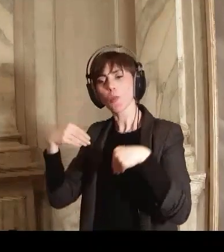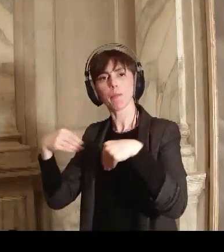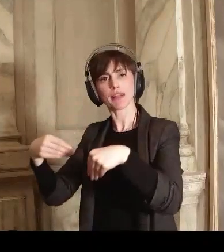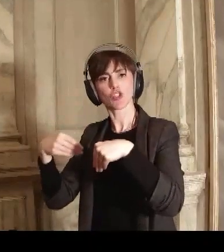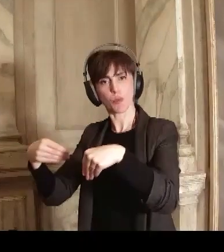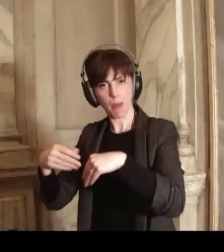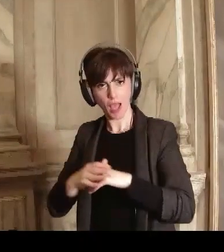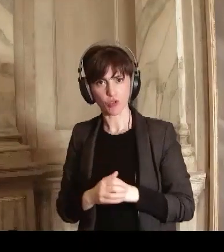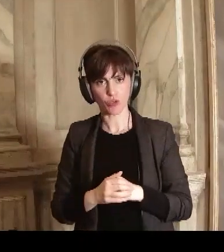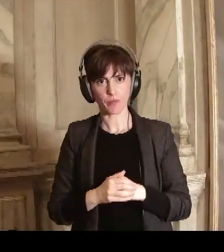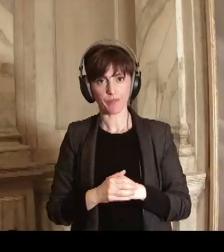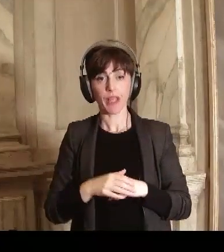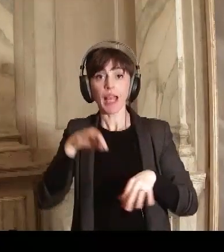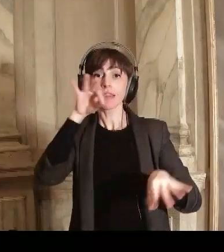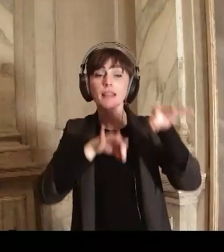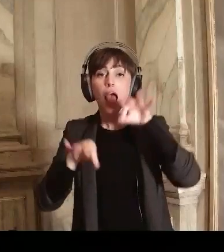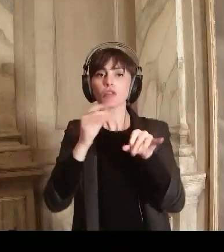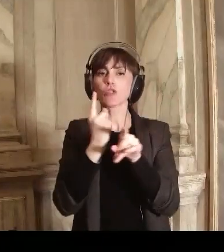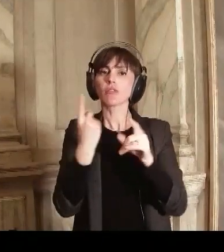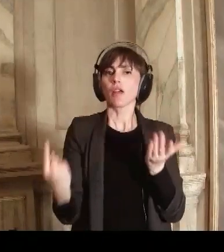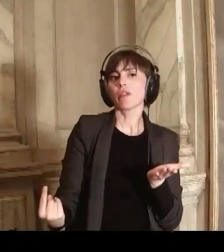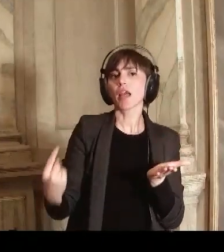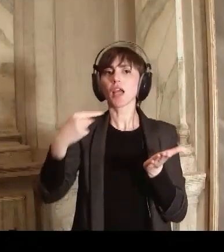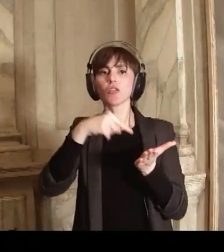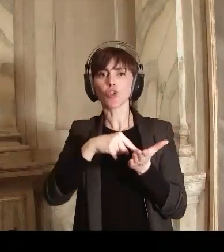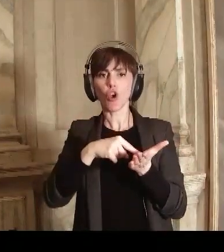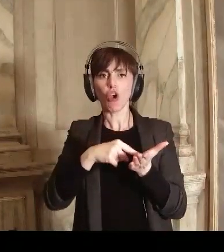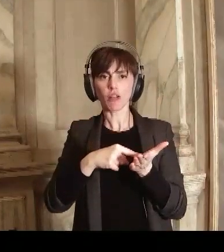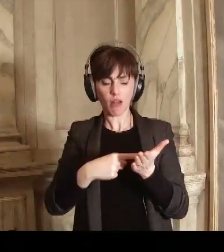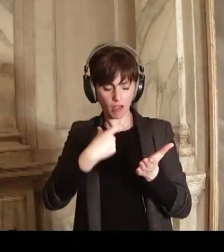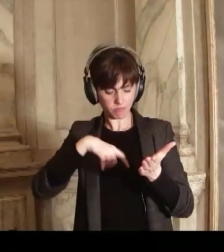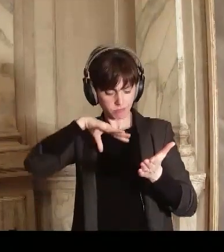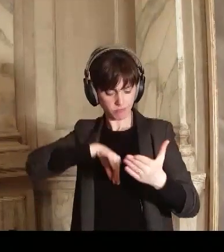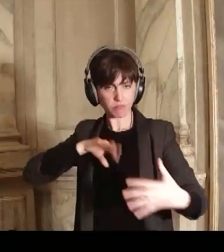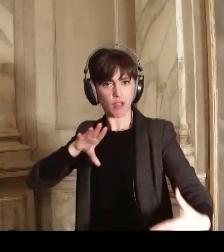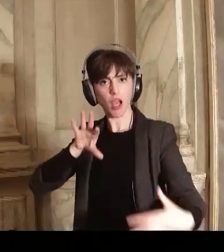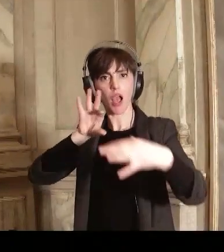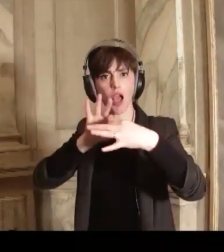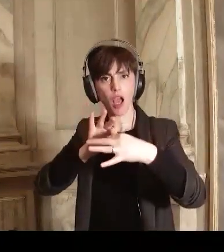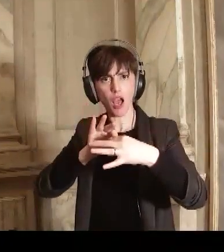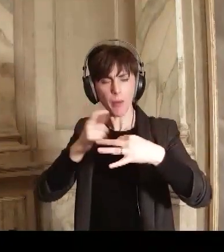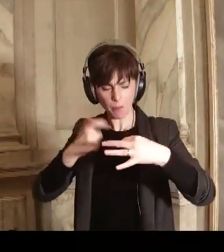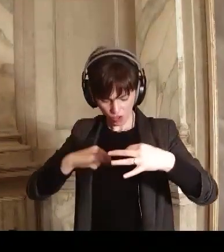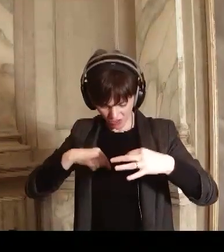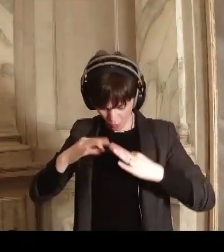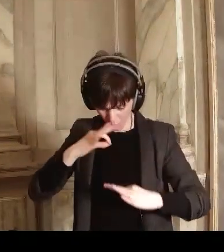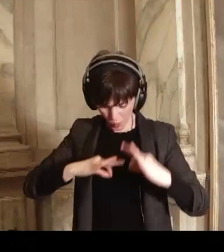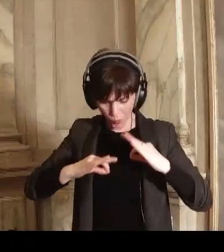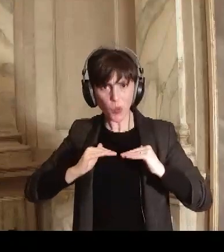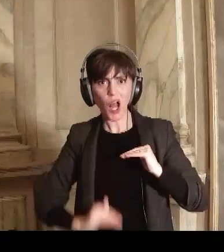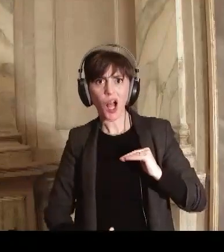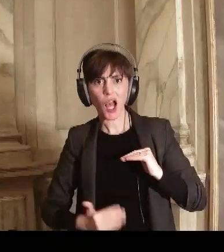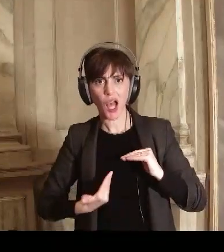l'enorme spazio del vuoto che abbiamo dentro, costruito dalla nostra stessa incuria. È un'utopia, certo, ma siamo